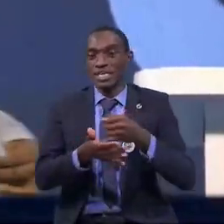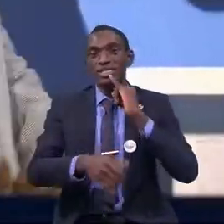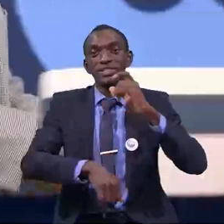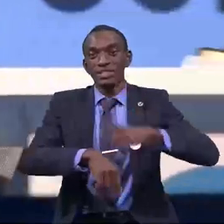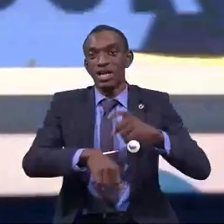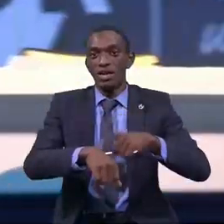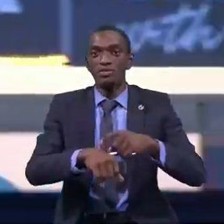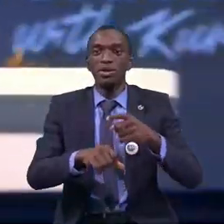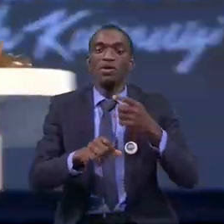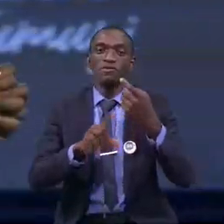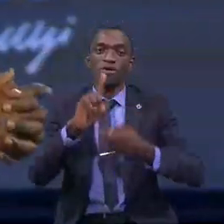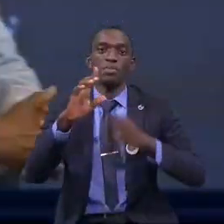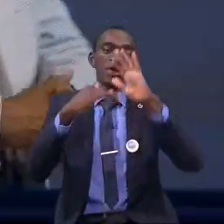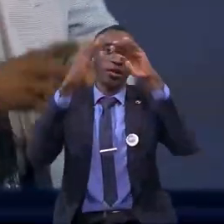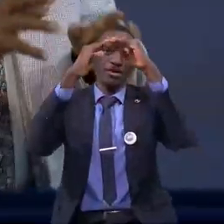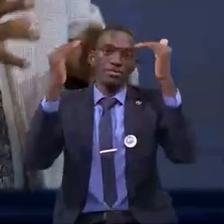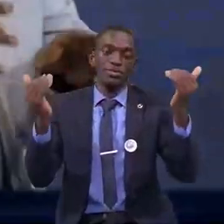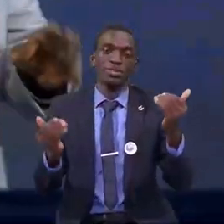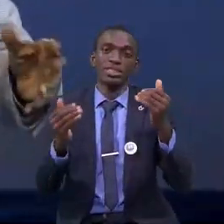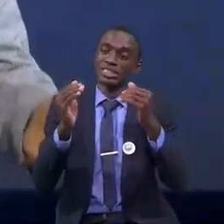Ce soir, un signe du ciel.